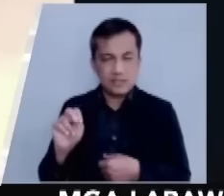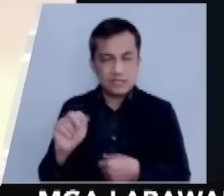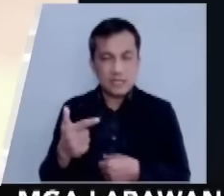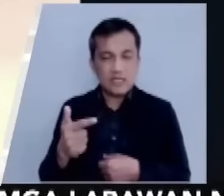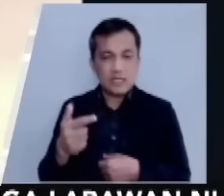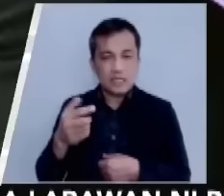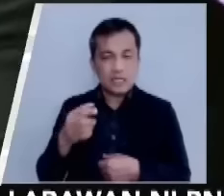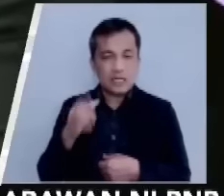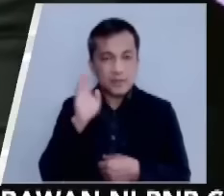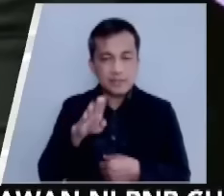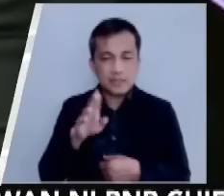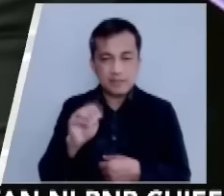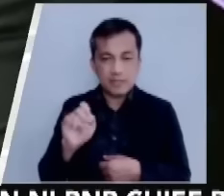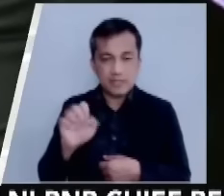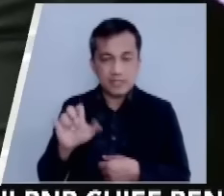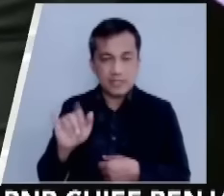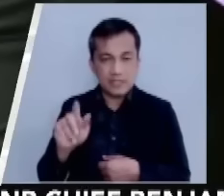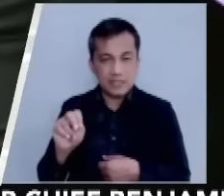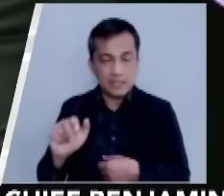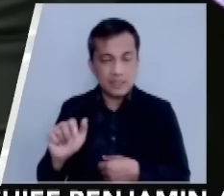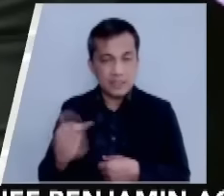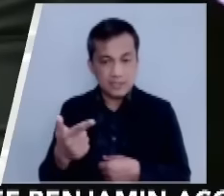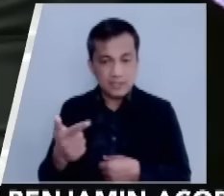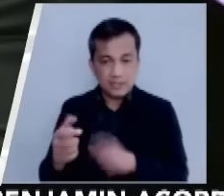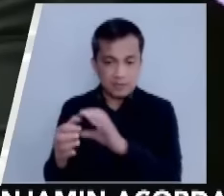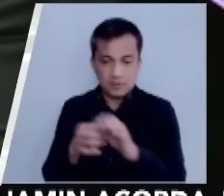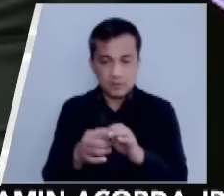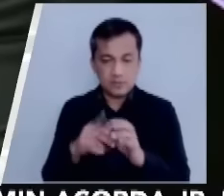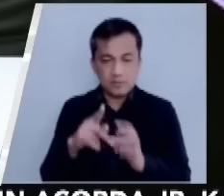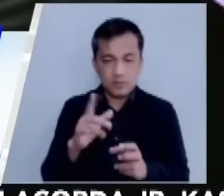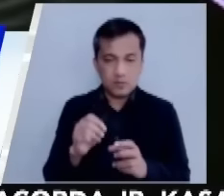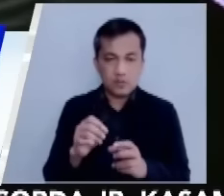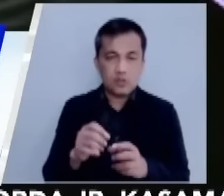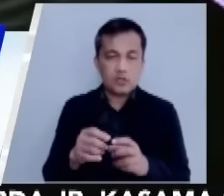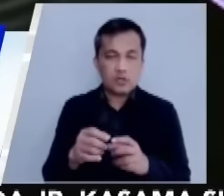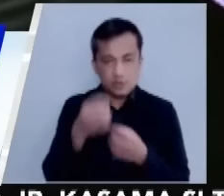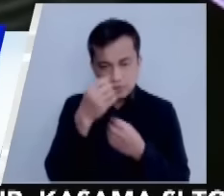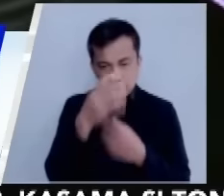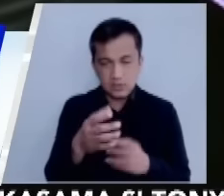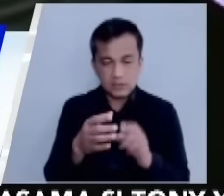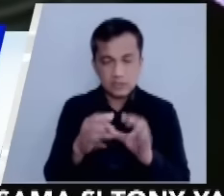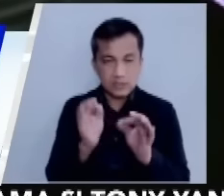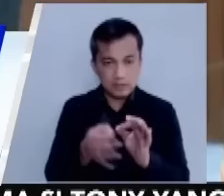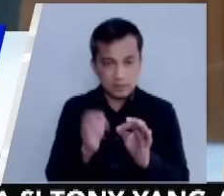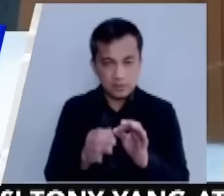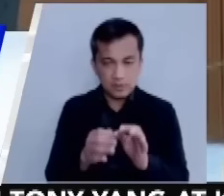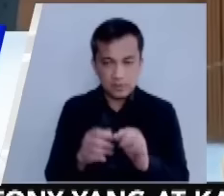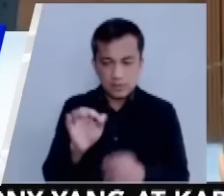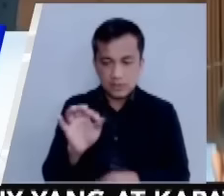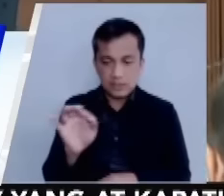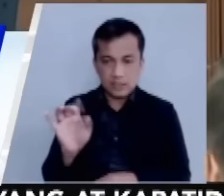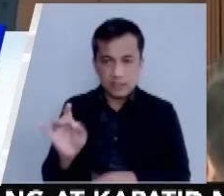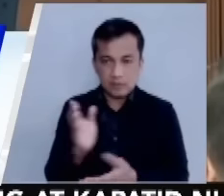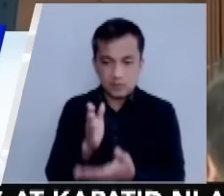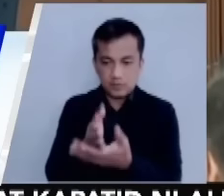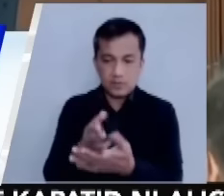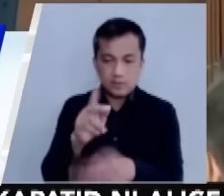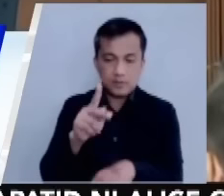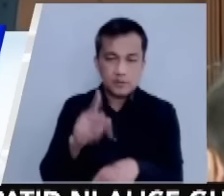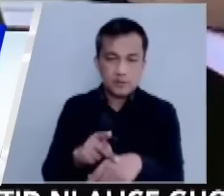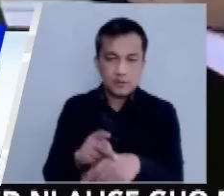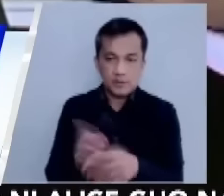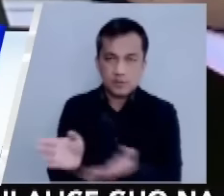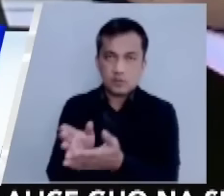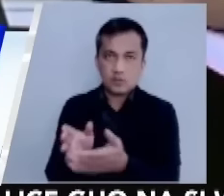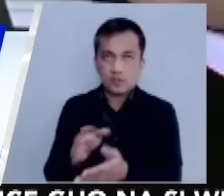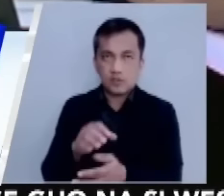ngayon sa POGO. Kwento pa niya sa tulong ng translator, 1998 siya unang pumunta sa Pilipinas nang hikayatin ng lolong magnegosyo